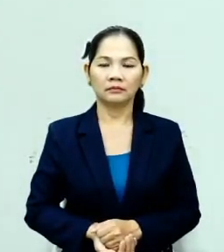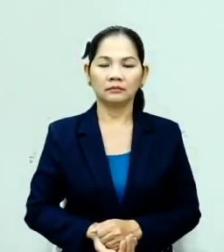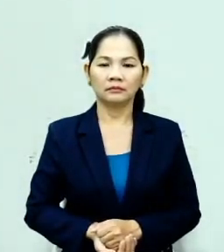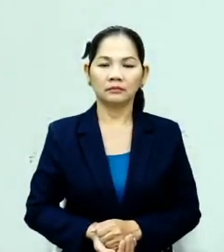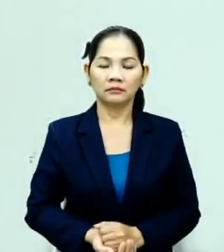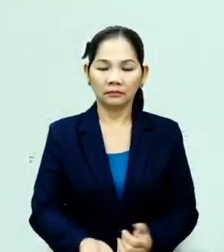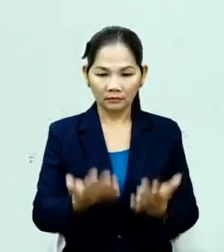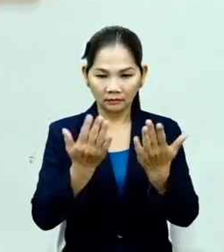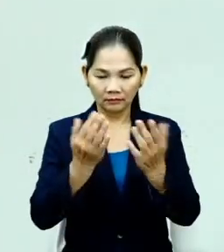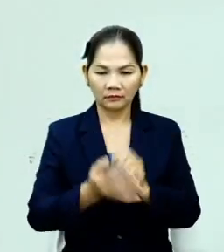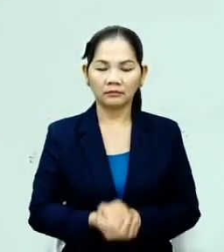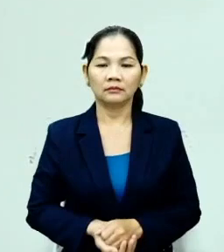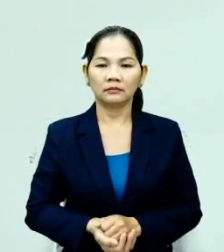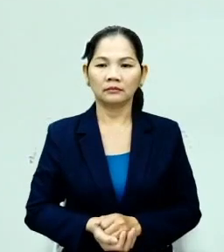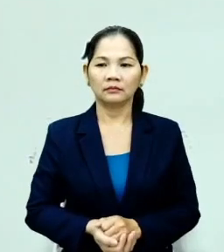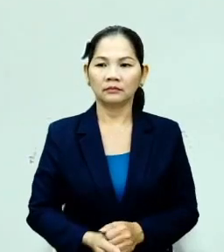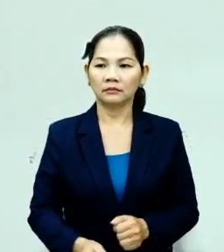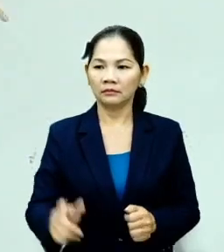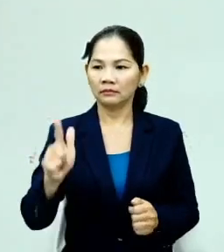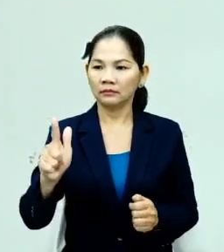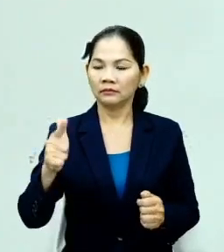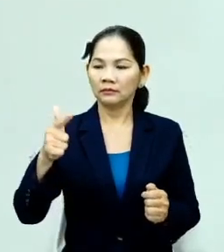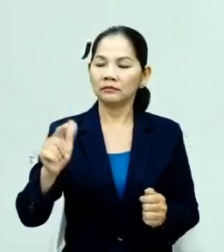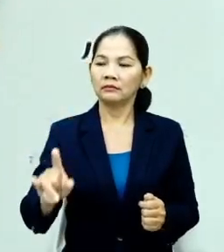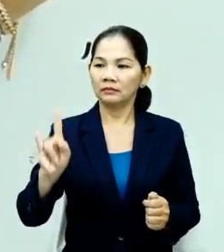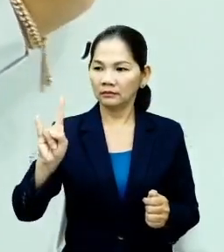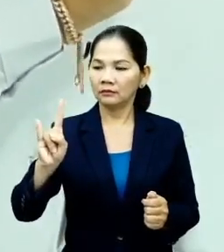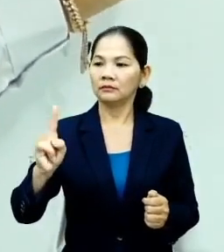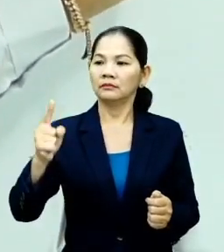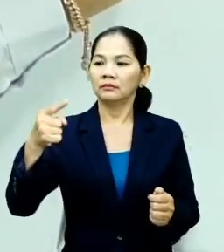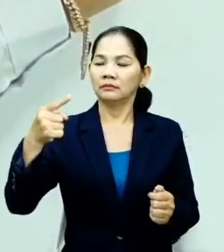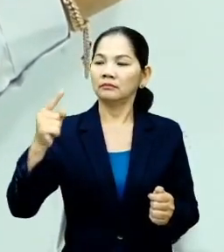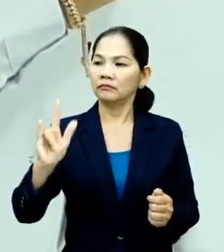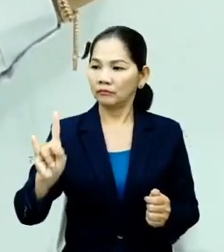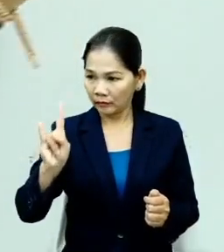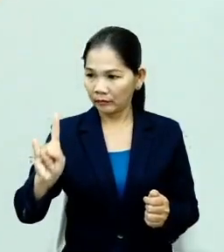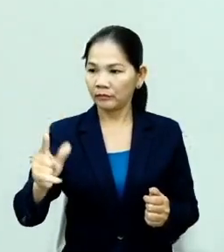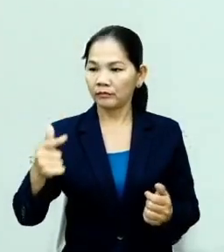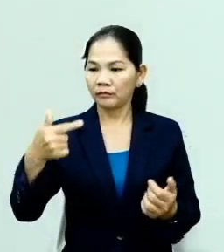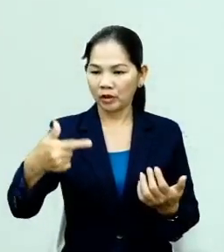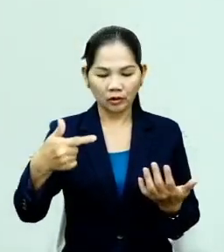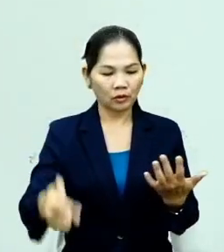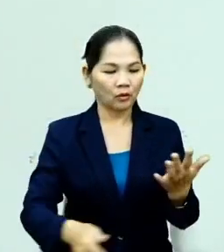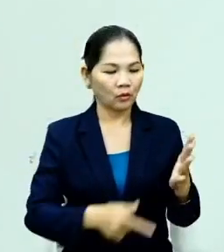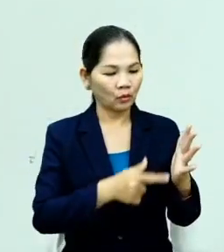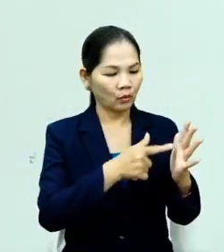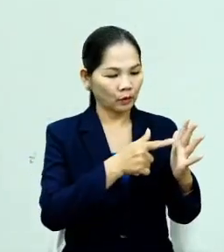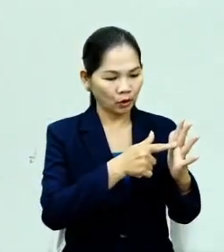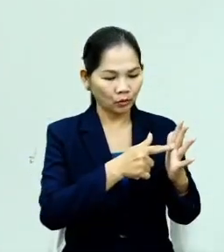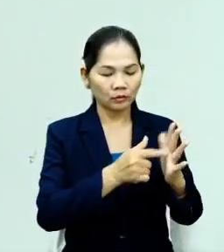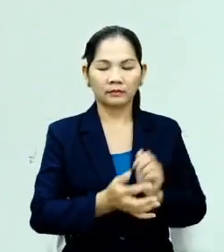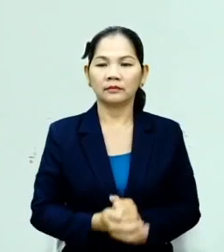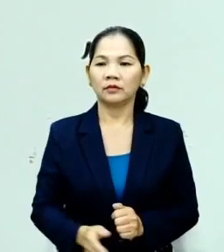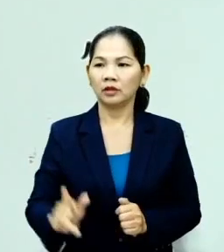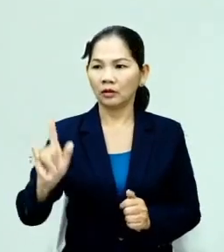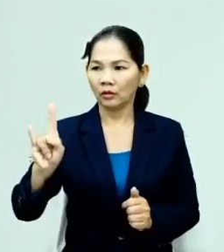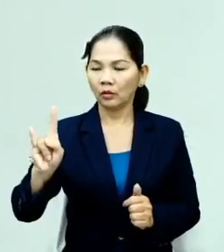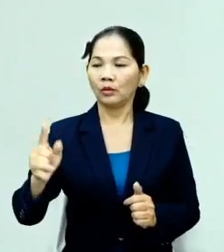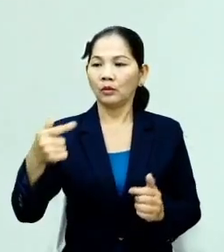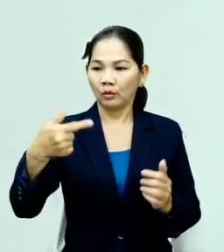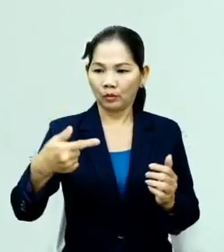cha con tiên toán mà nhô ố mà nhụ cha mà đang tiện đó con mình nhô